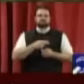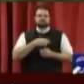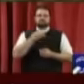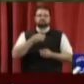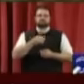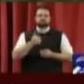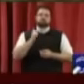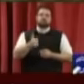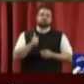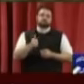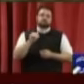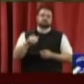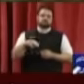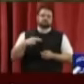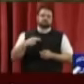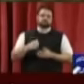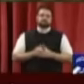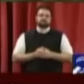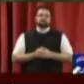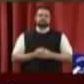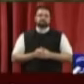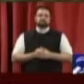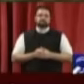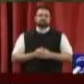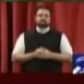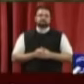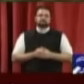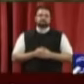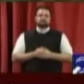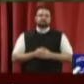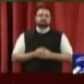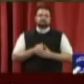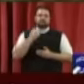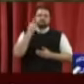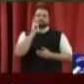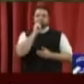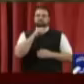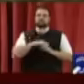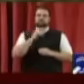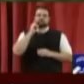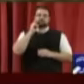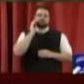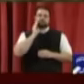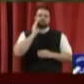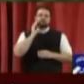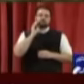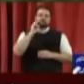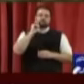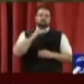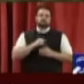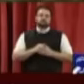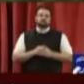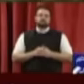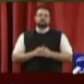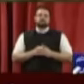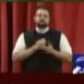este. Deci fiecare a mărturisit că așa este. De ce? Pentru în momentul în care mint pe mama sau pe tata, chiar dacă mă duc undeva să fac ceva, mereu